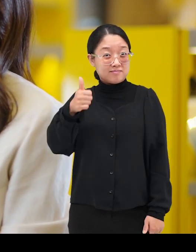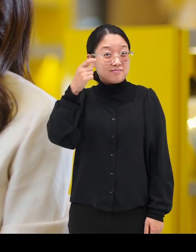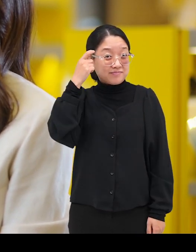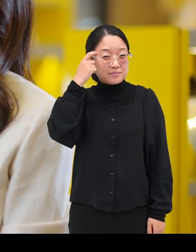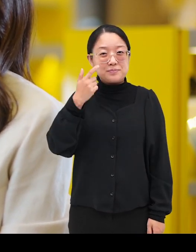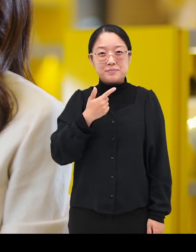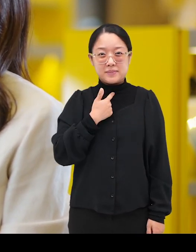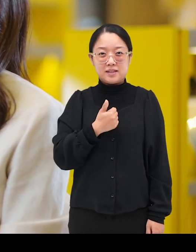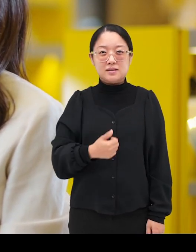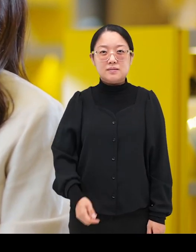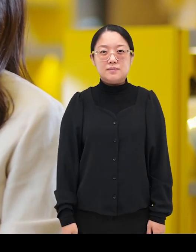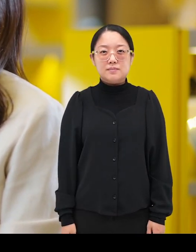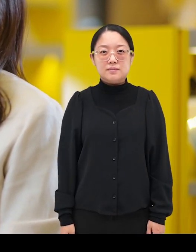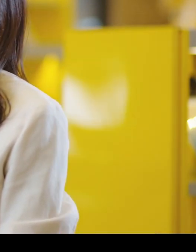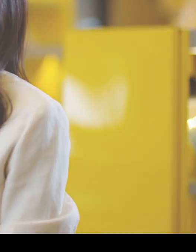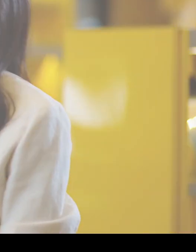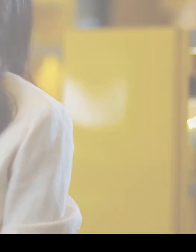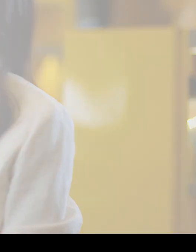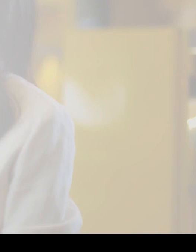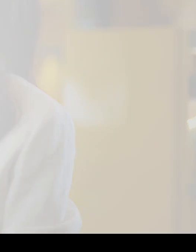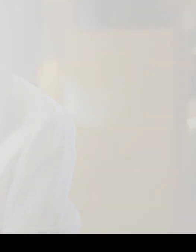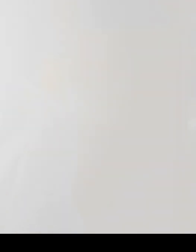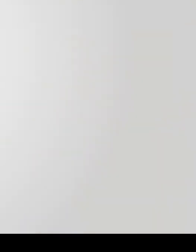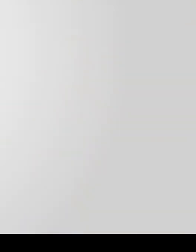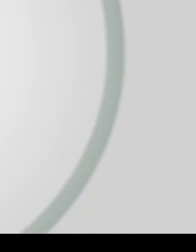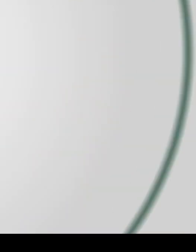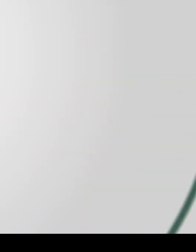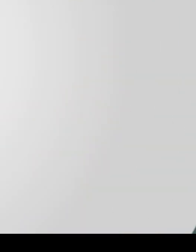생각해서 그렇게 표현을 했습니다.